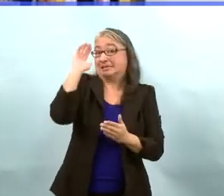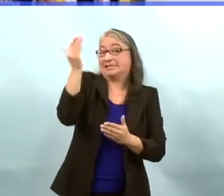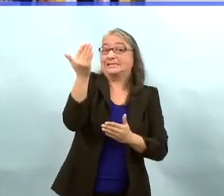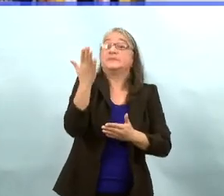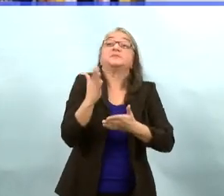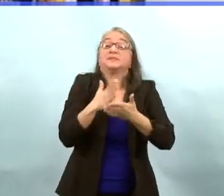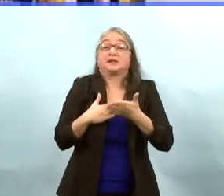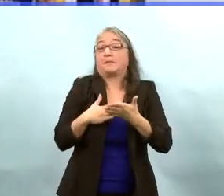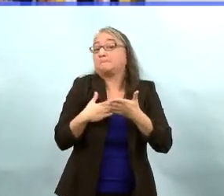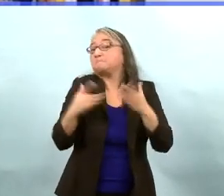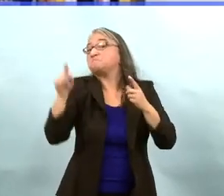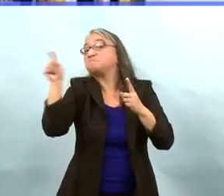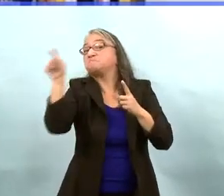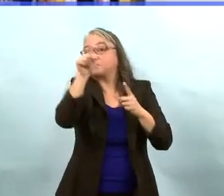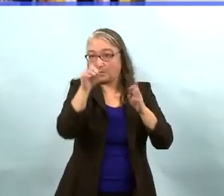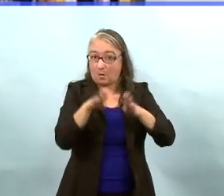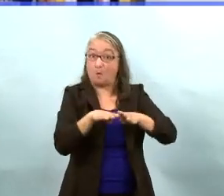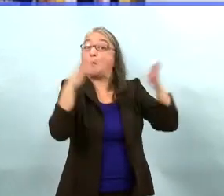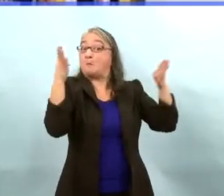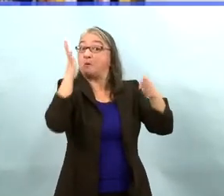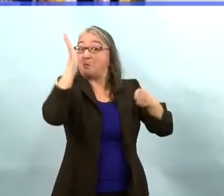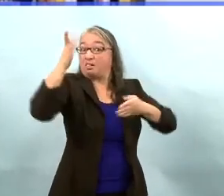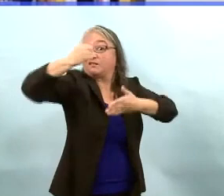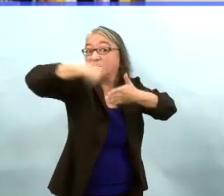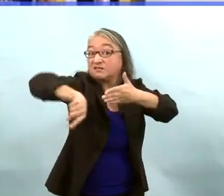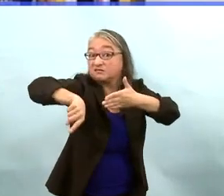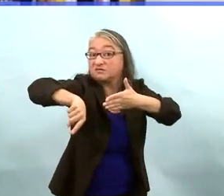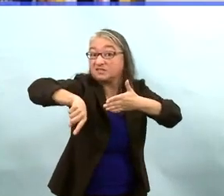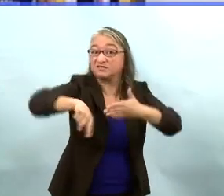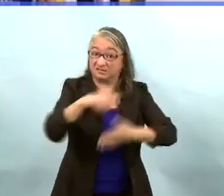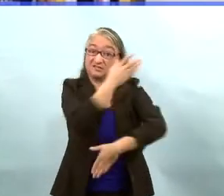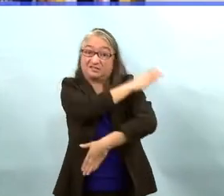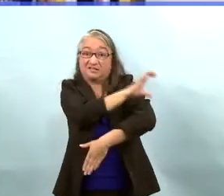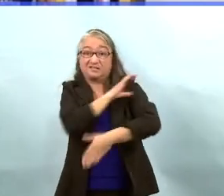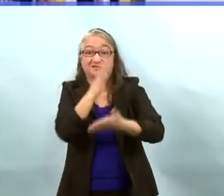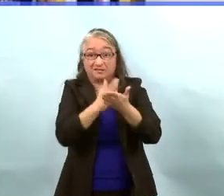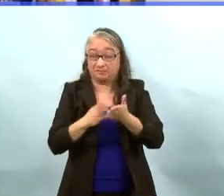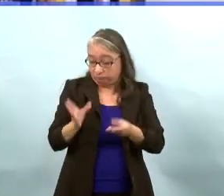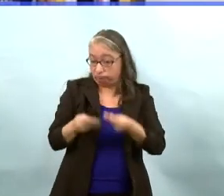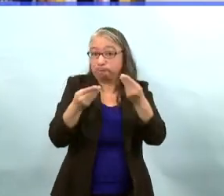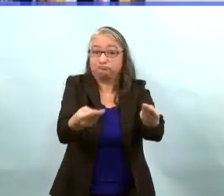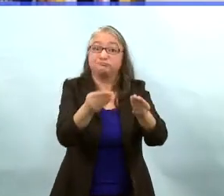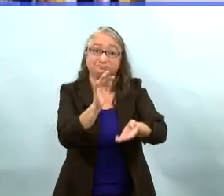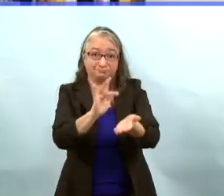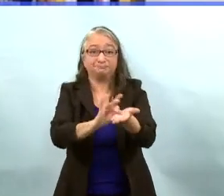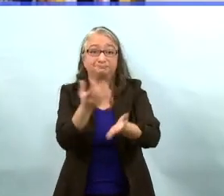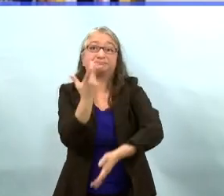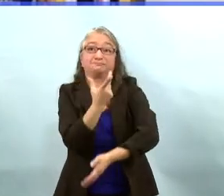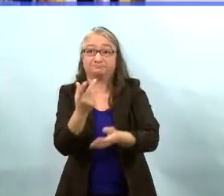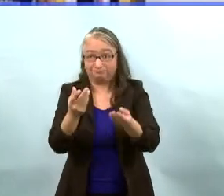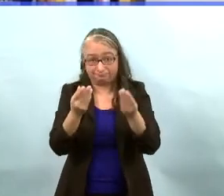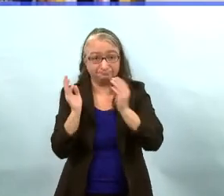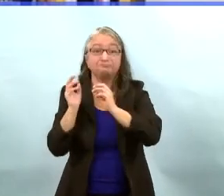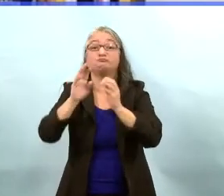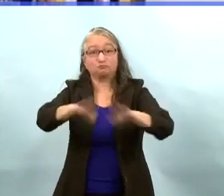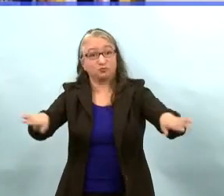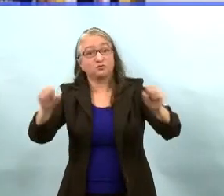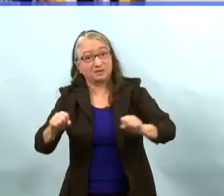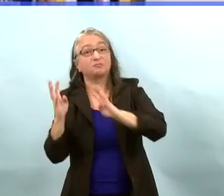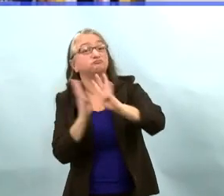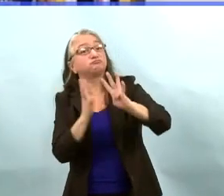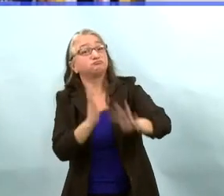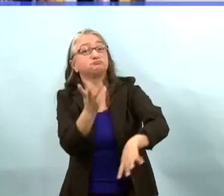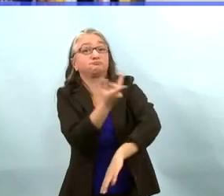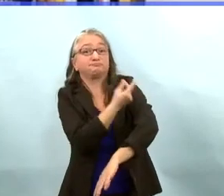des cliniques dans les écoles dès la semaine prochaine, mais on n'a pas encore de dates qui sont finalisées aujourd'hui parce qu'il